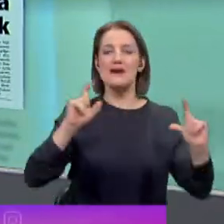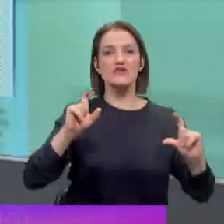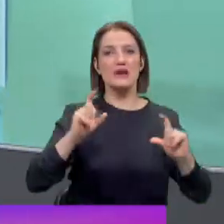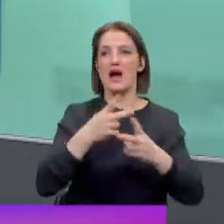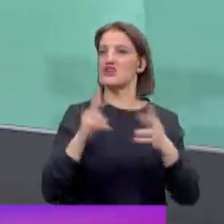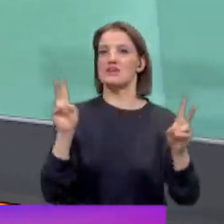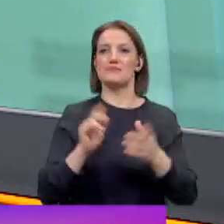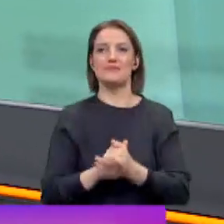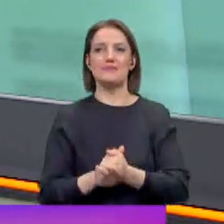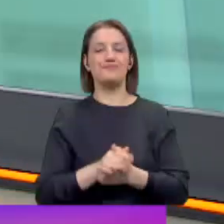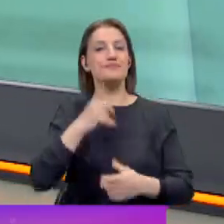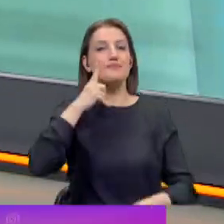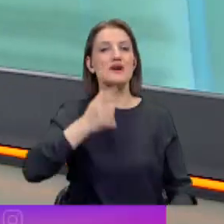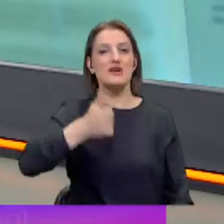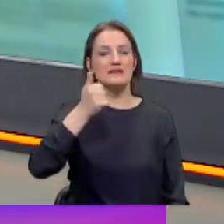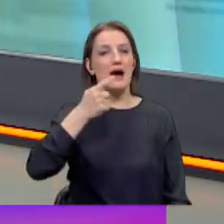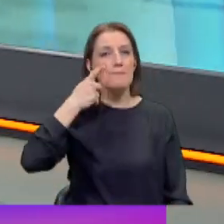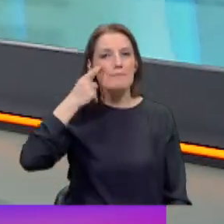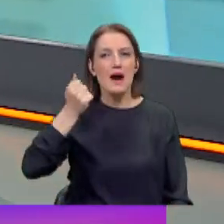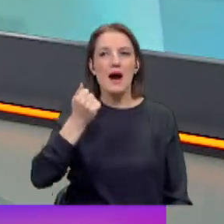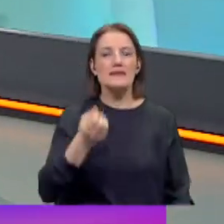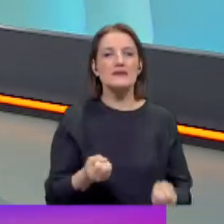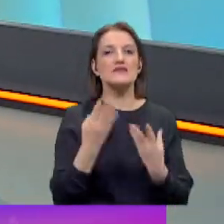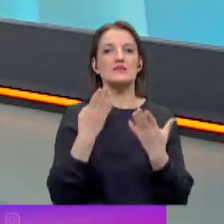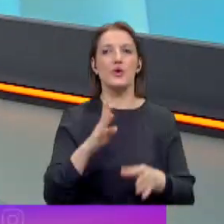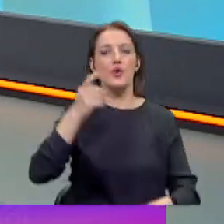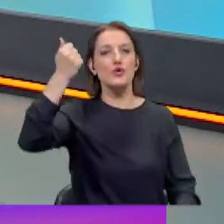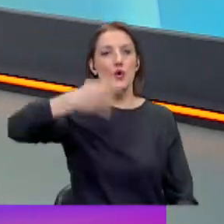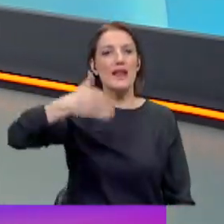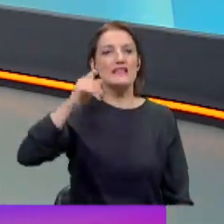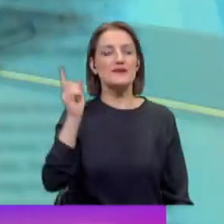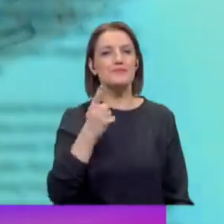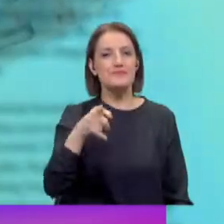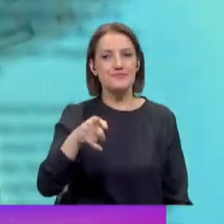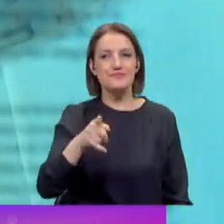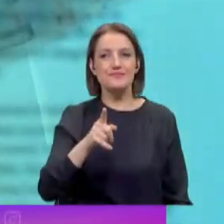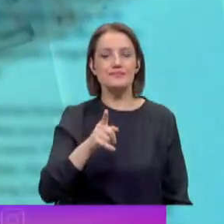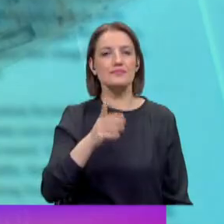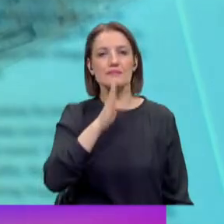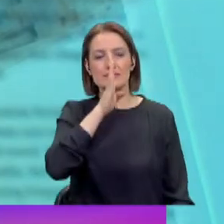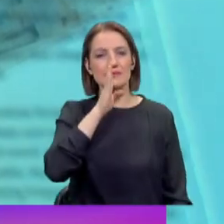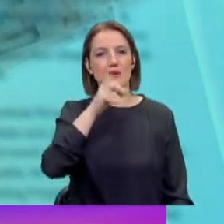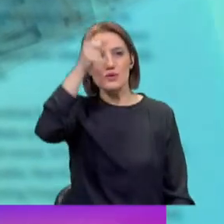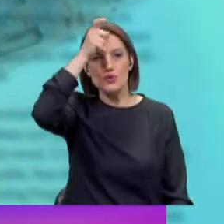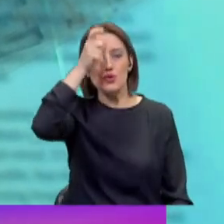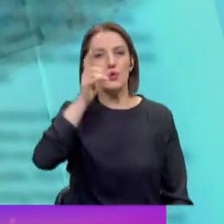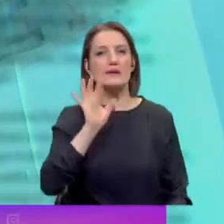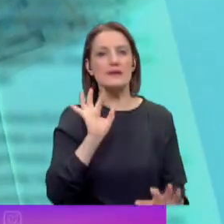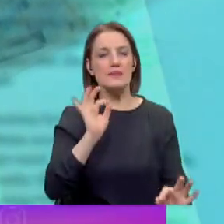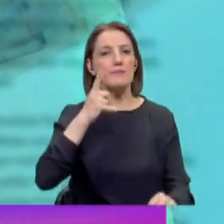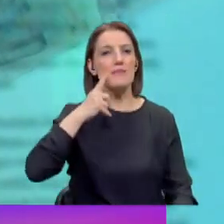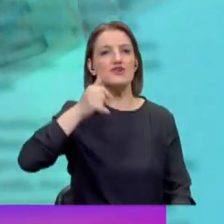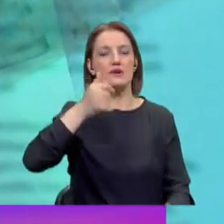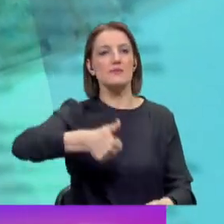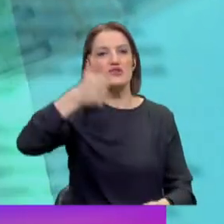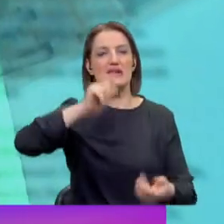bir açalım istiyoruz başkanlığa bakan dayanmıyor yönetimde istikrar Vadi ile geçilen Türk tipi başkanlık sisteminde